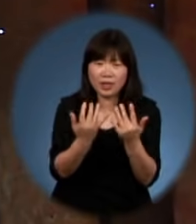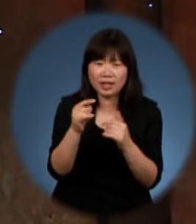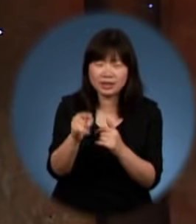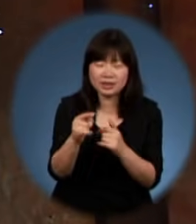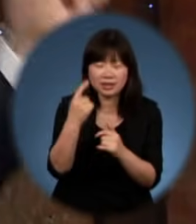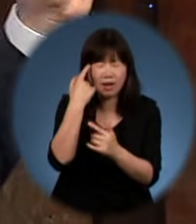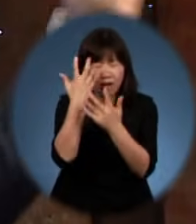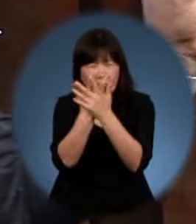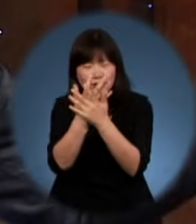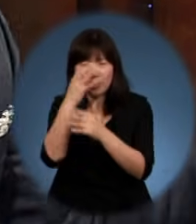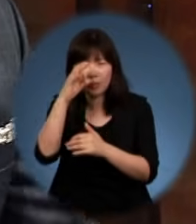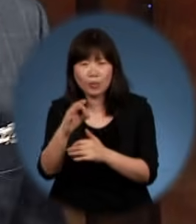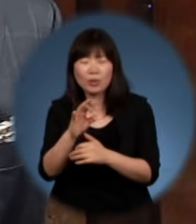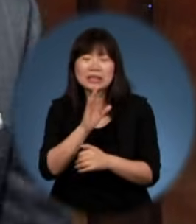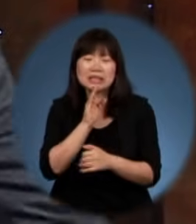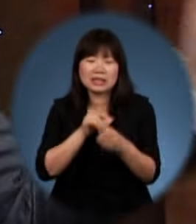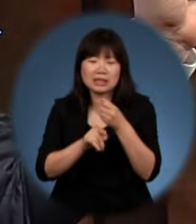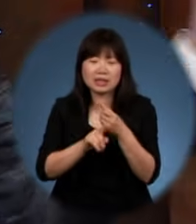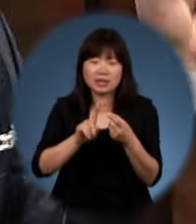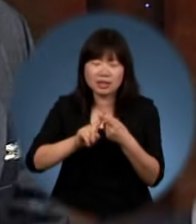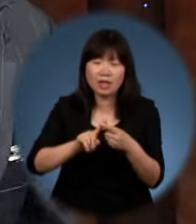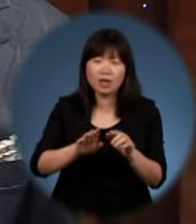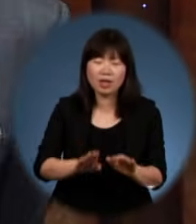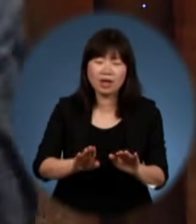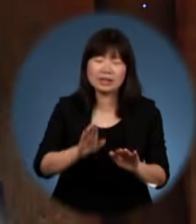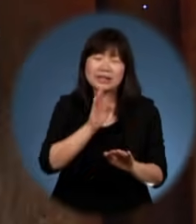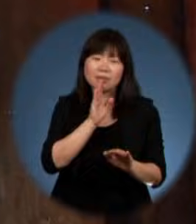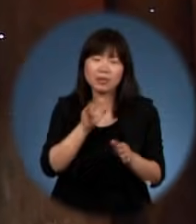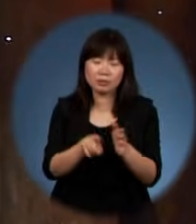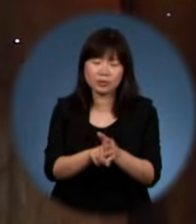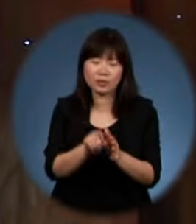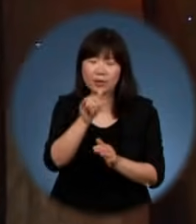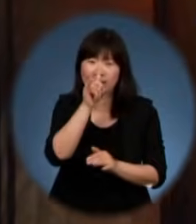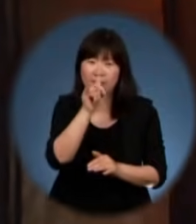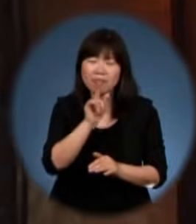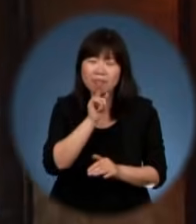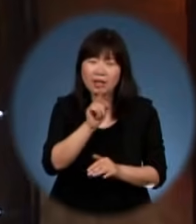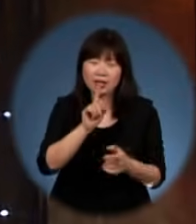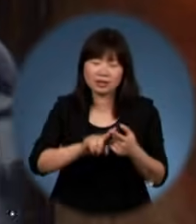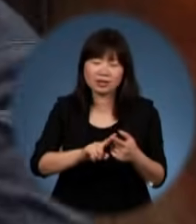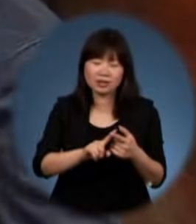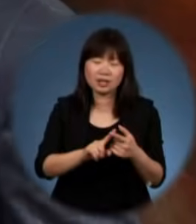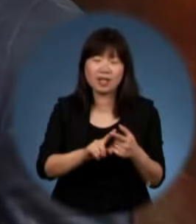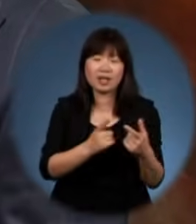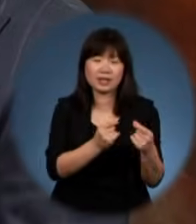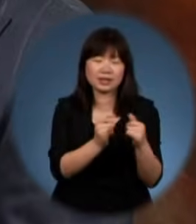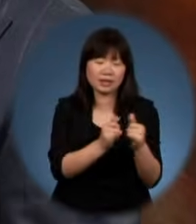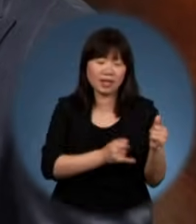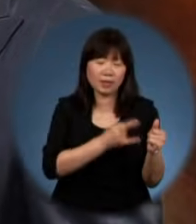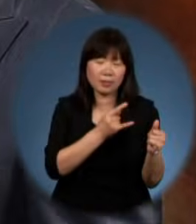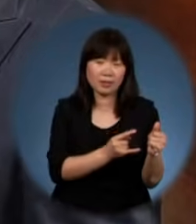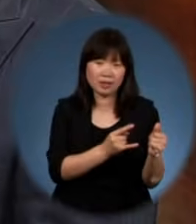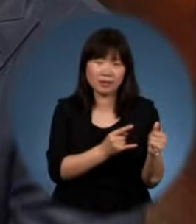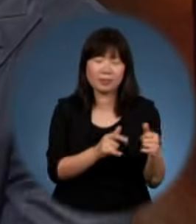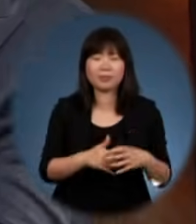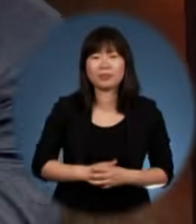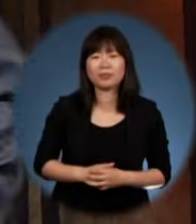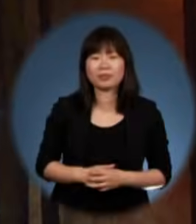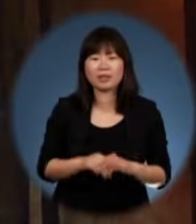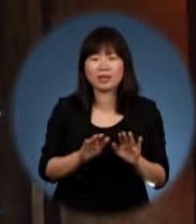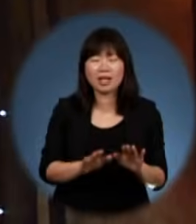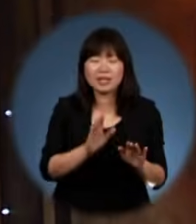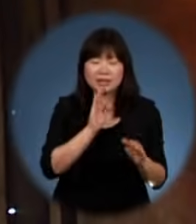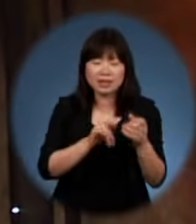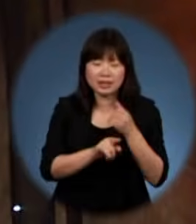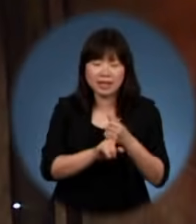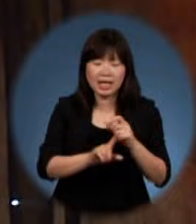환영을 보고 저것이 짐이라고 즈 것이 참 이라고 믿고 있다는 거죠 그 동료들에게 에 이것이